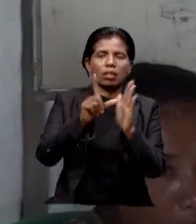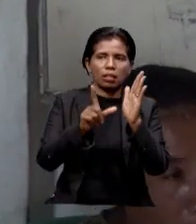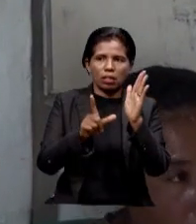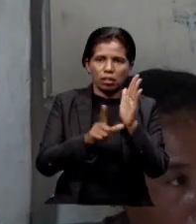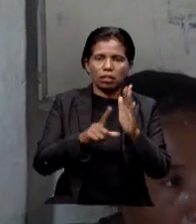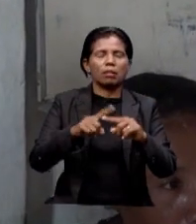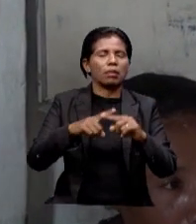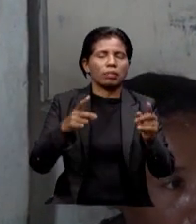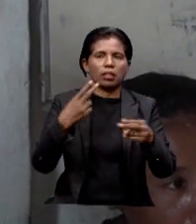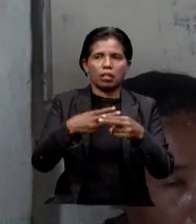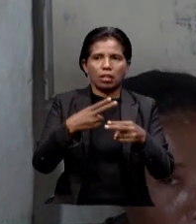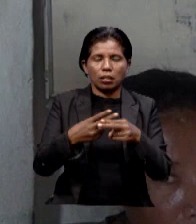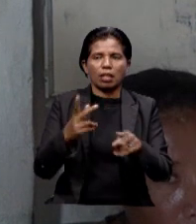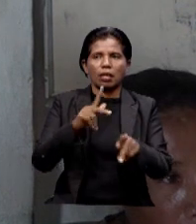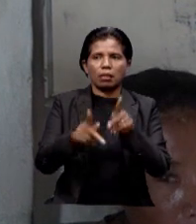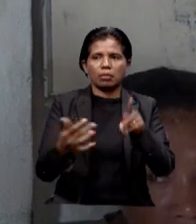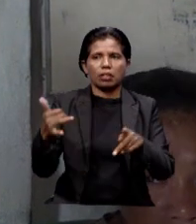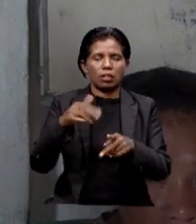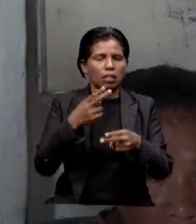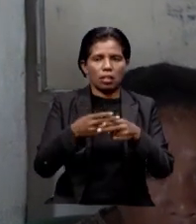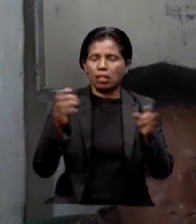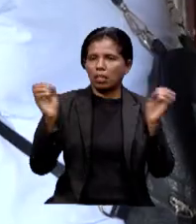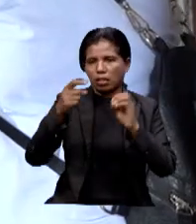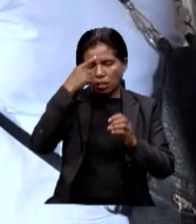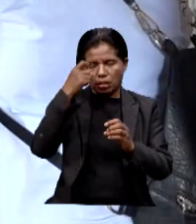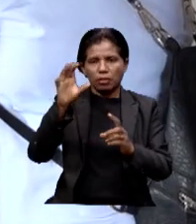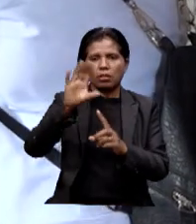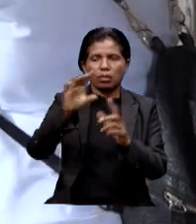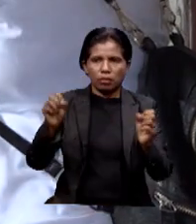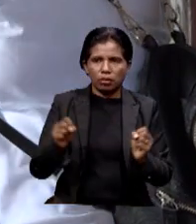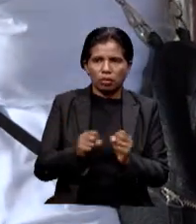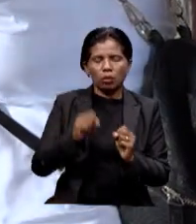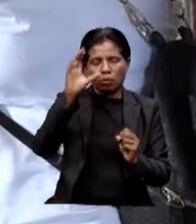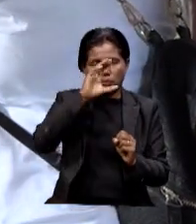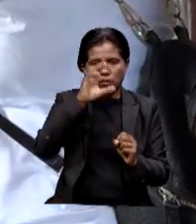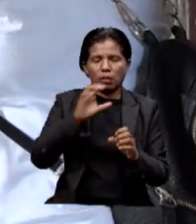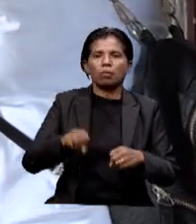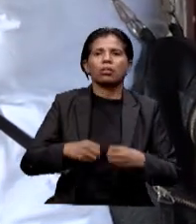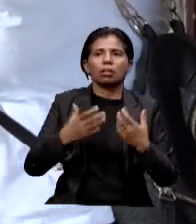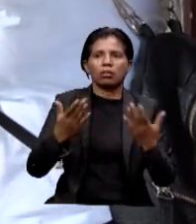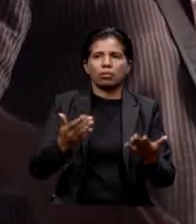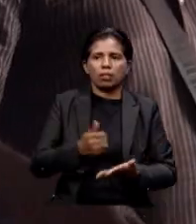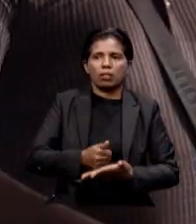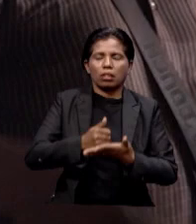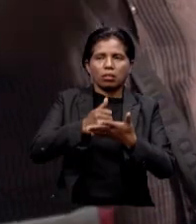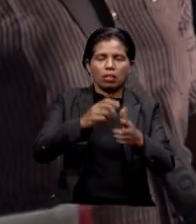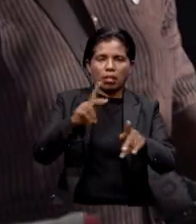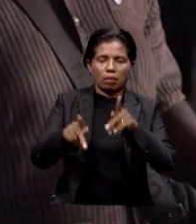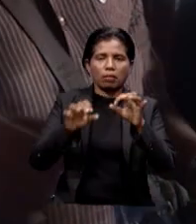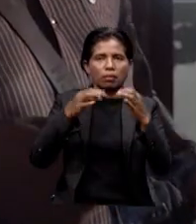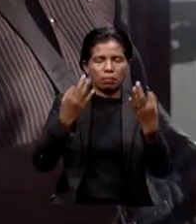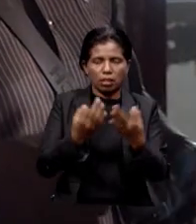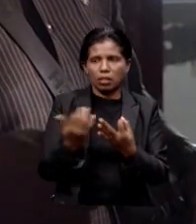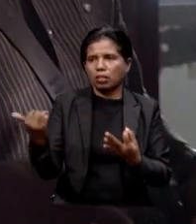mai be naran mai reclamante sira naran laiha tamba ne se fisuku mo se buka meus ho de resolve beneficiário sira ne be